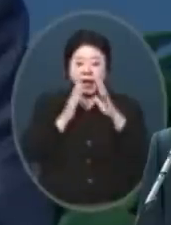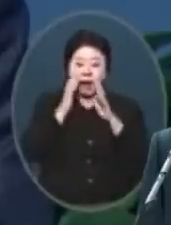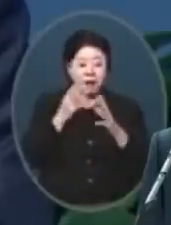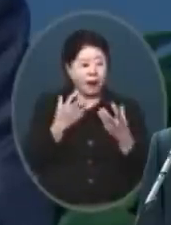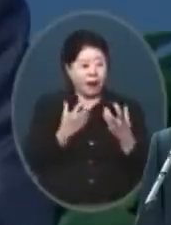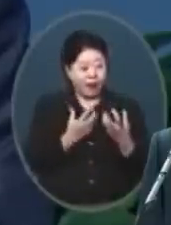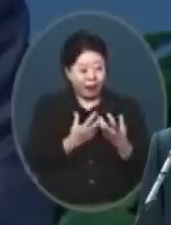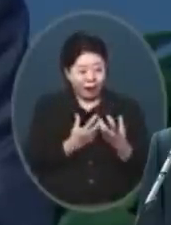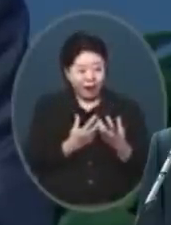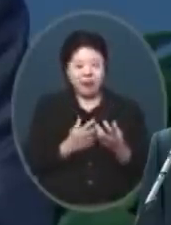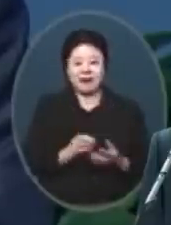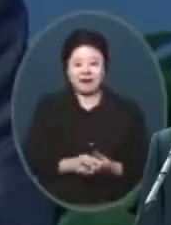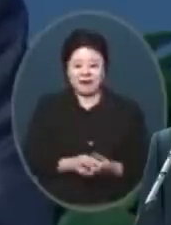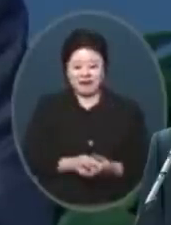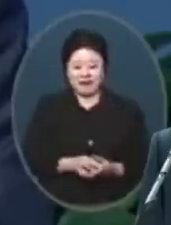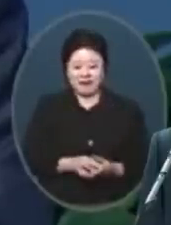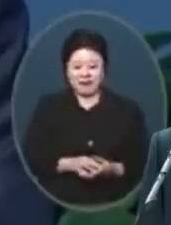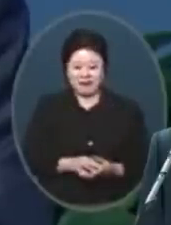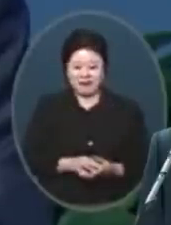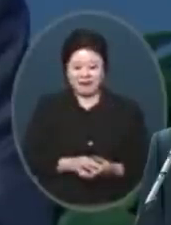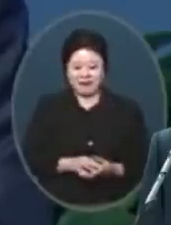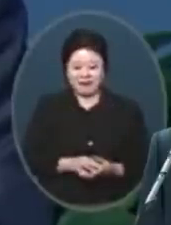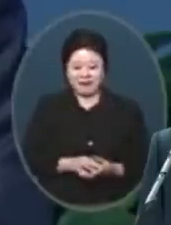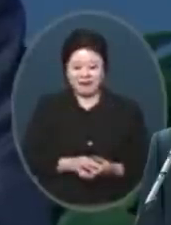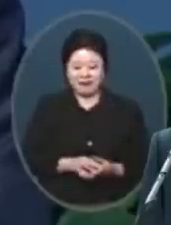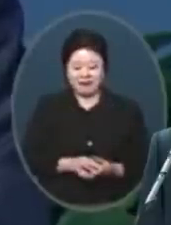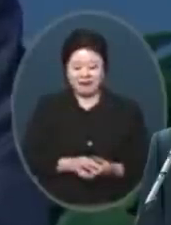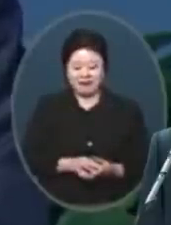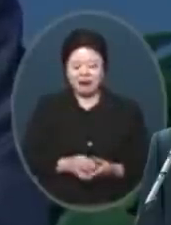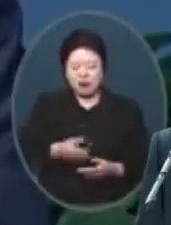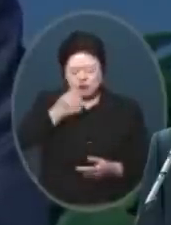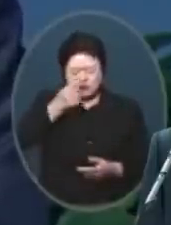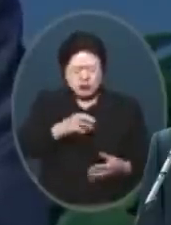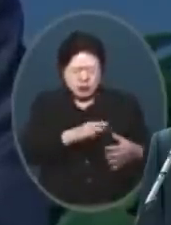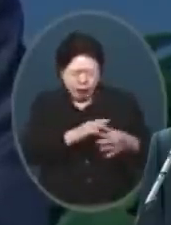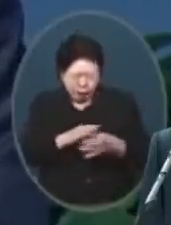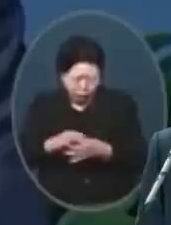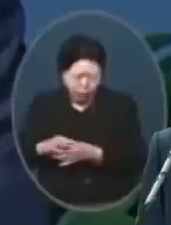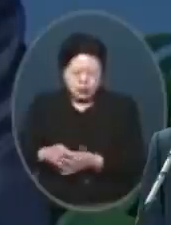환경에는 제한점이 있어도 저를 꿈은 끝이 없다고 말했습니다.